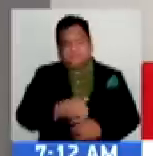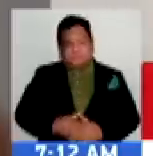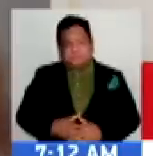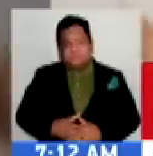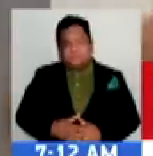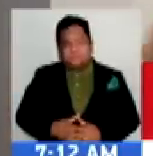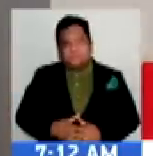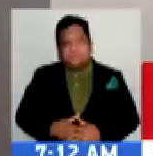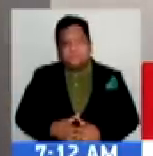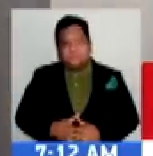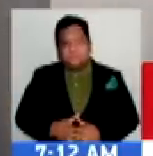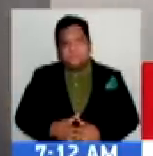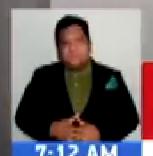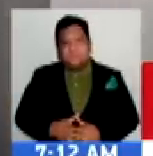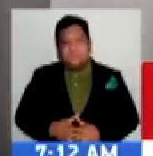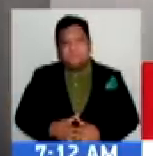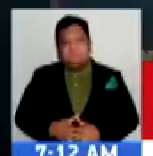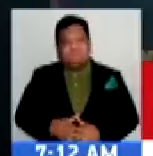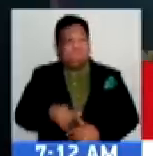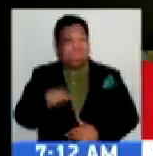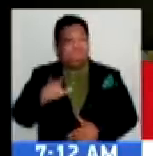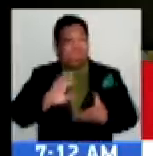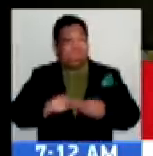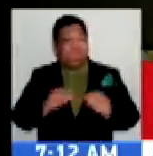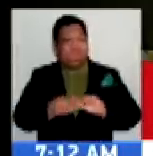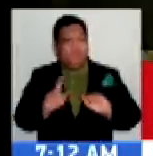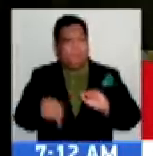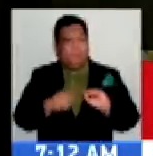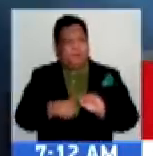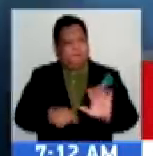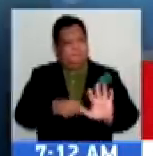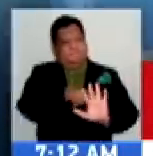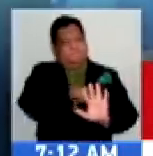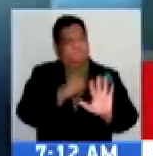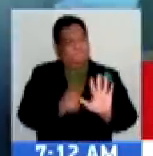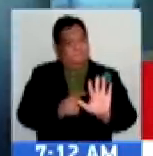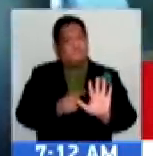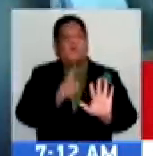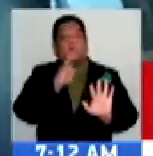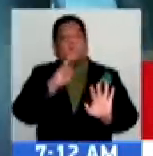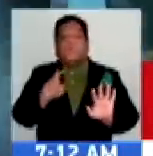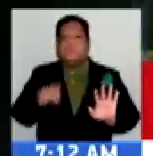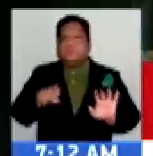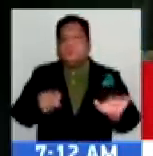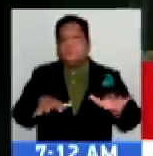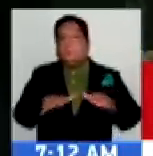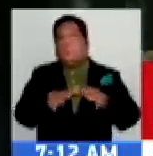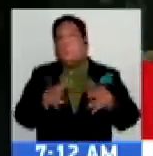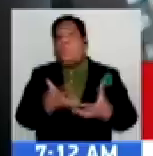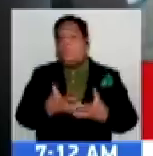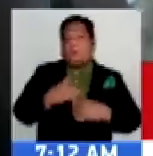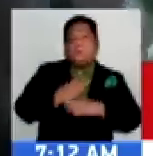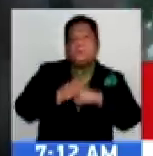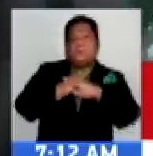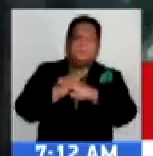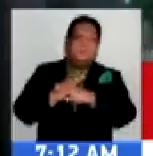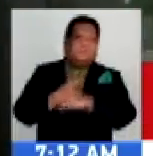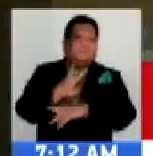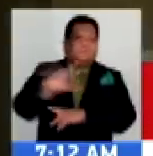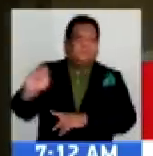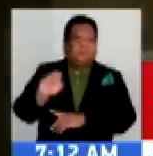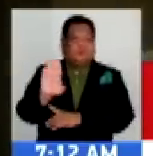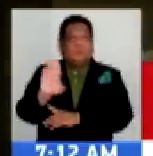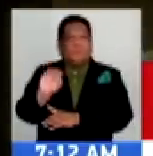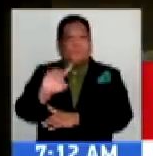Ikot ang kwento sa limang miyembro ng Voltes 5 na last line of defense ng Earth laban sa pananakop ng Bosanian Empire. Sa pangunayan ni